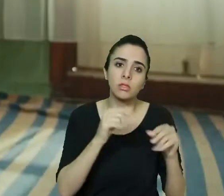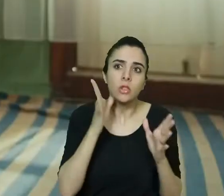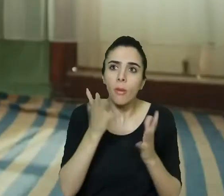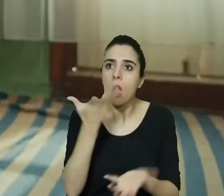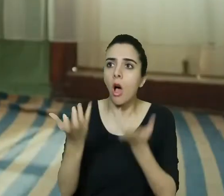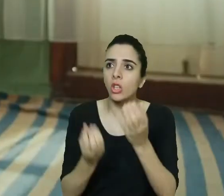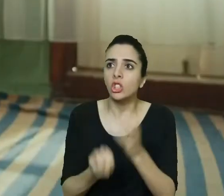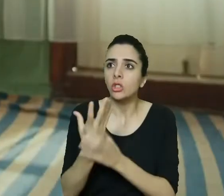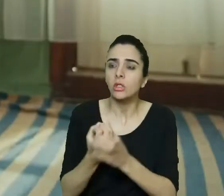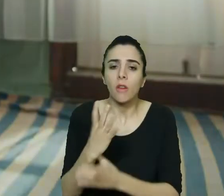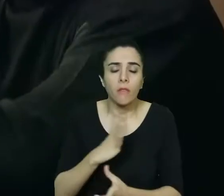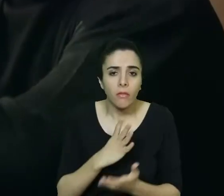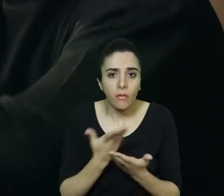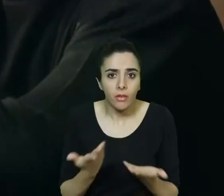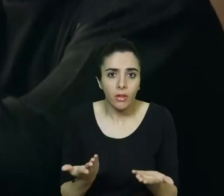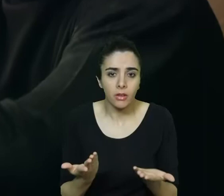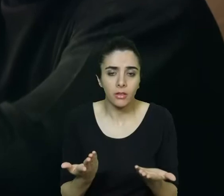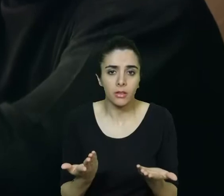yakıyorlar.